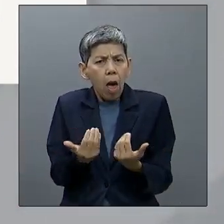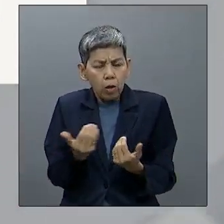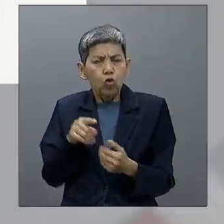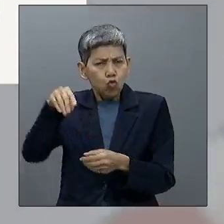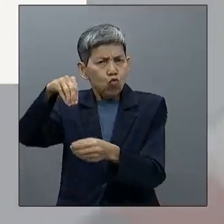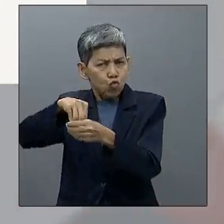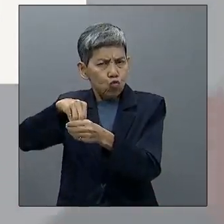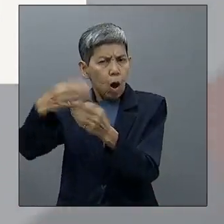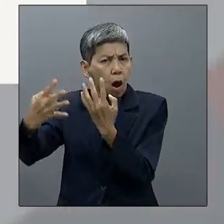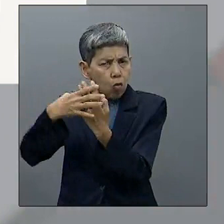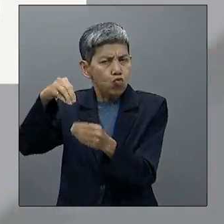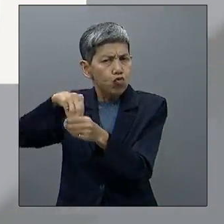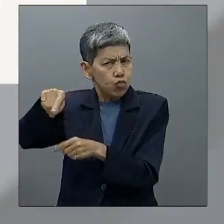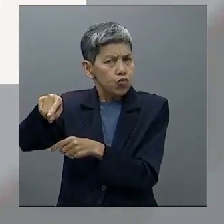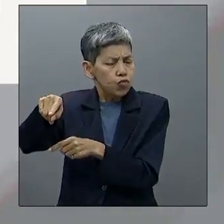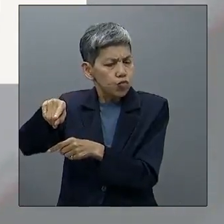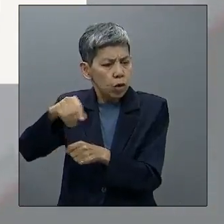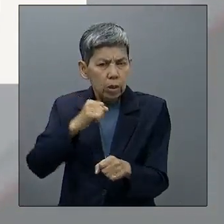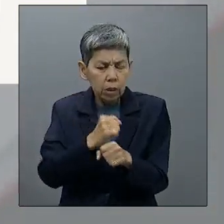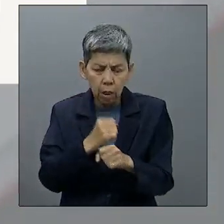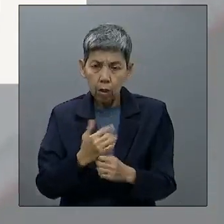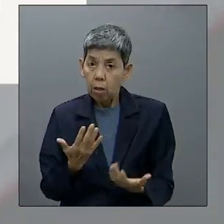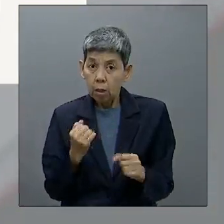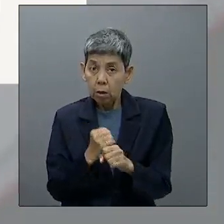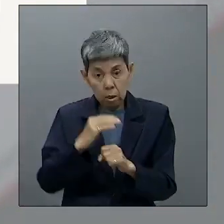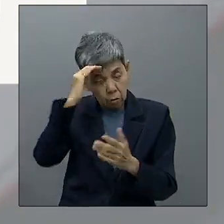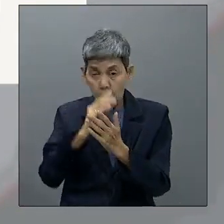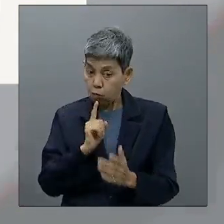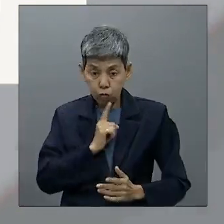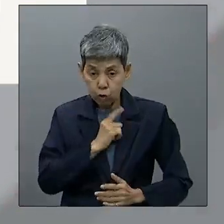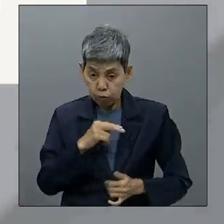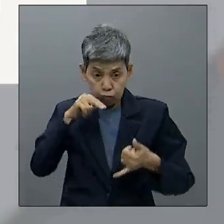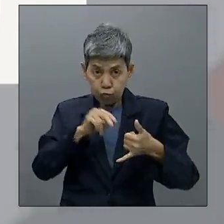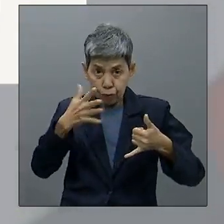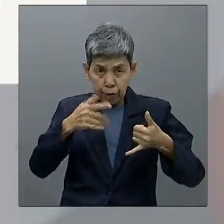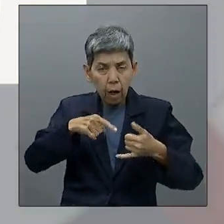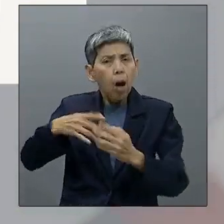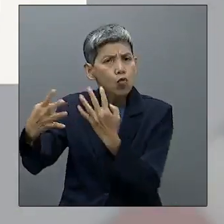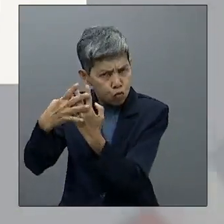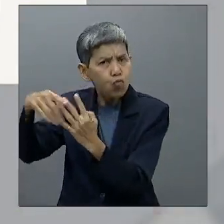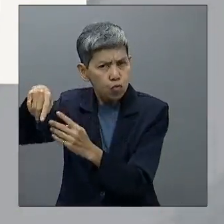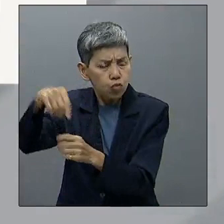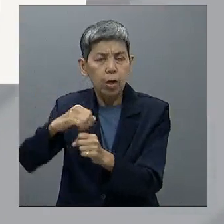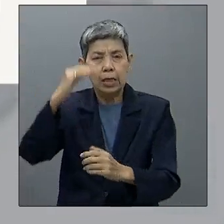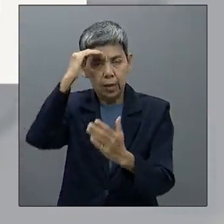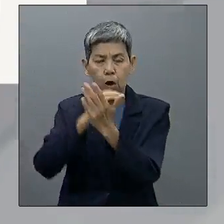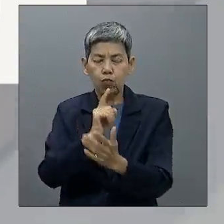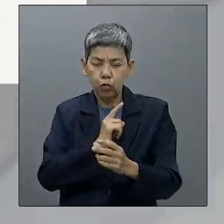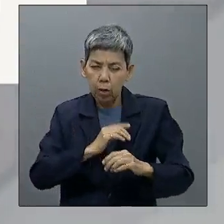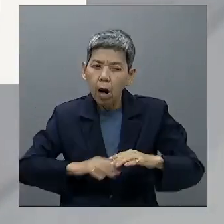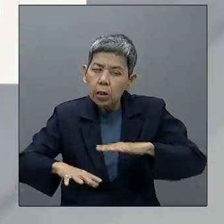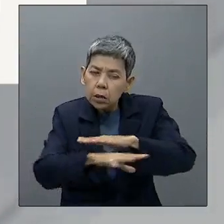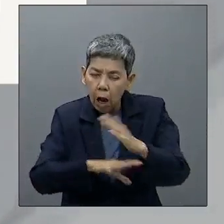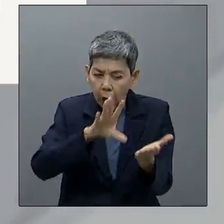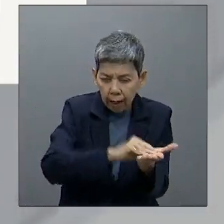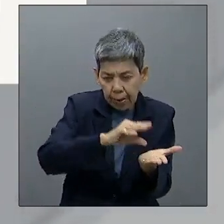ตัวอยู่ในเรือนจำนะครับไม่ได้อยู่ในความดูแลของพนักงานสอบสวนนะครับพนักงานสอบสวนเองมีหน้าที่แสวงหาหลักพยาน